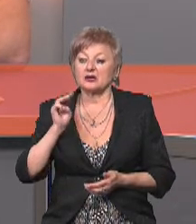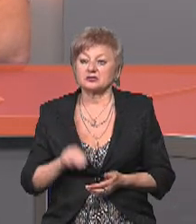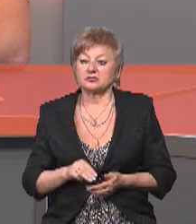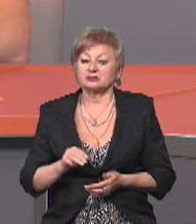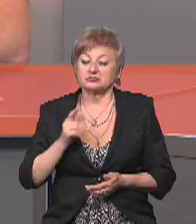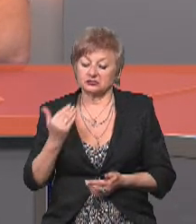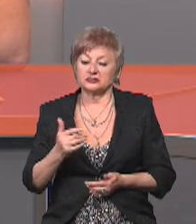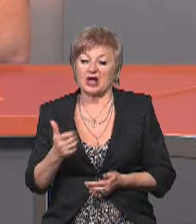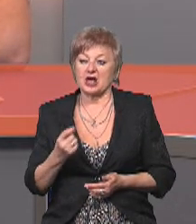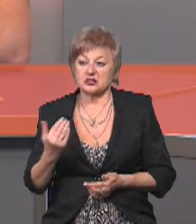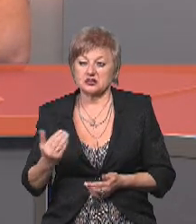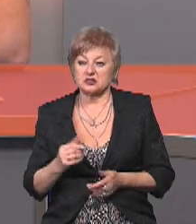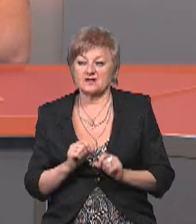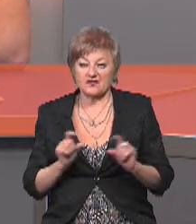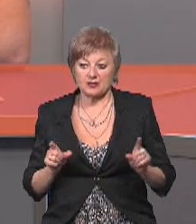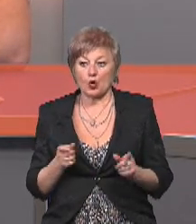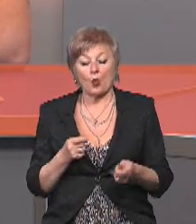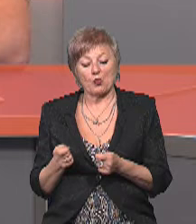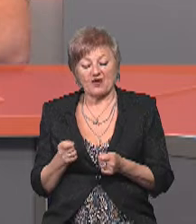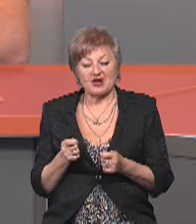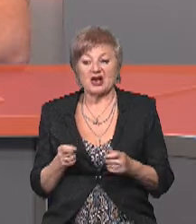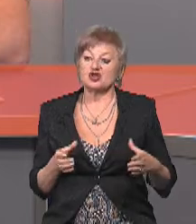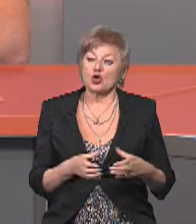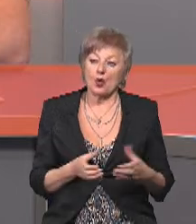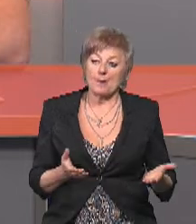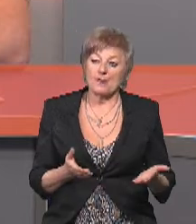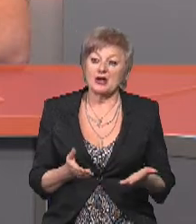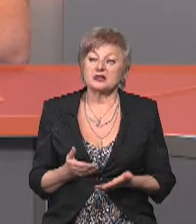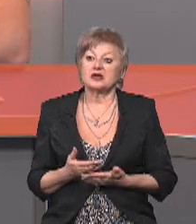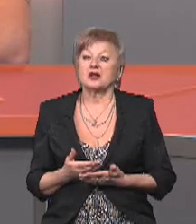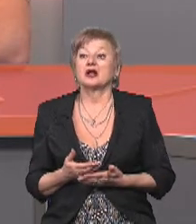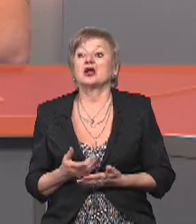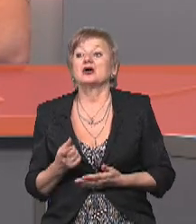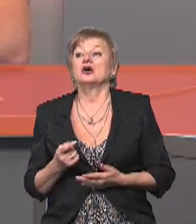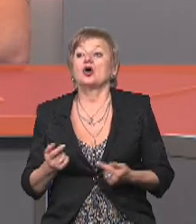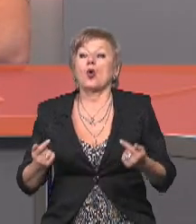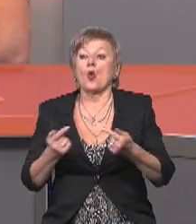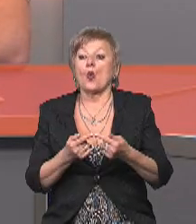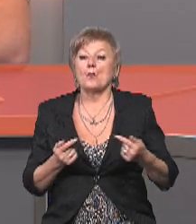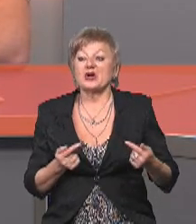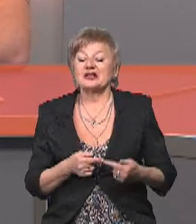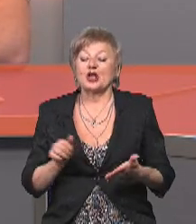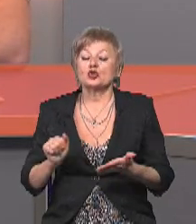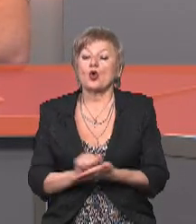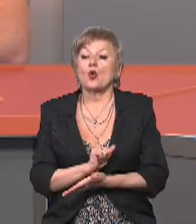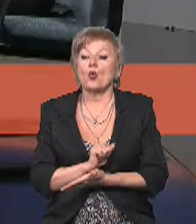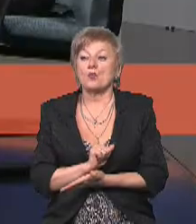нами и между управляющей компанией либо с ОСМД. То есть определить зону влияния